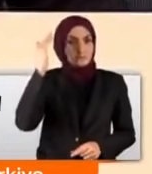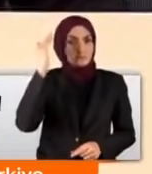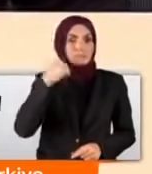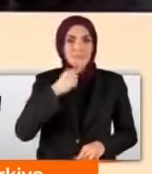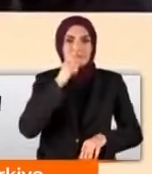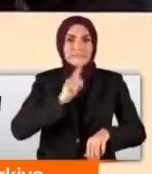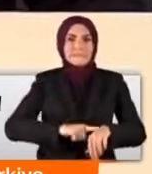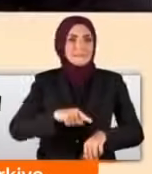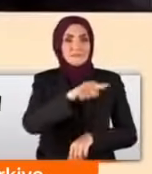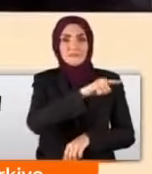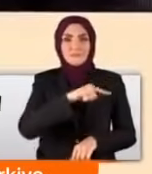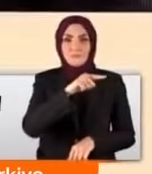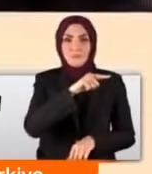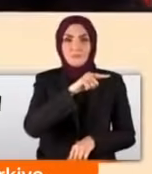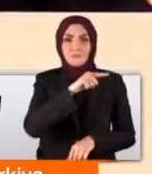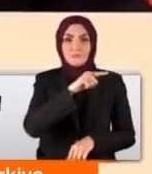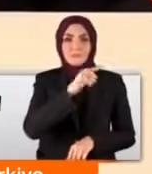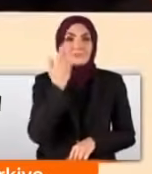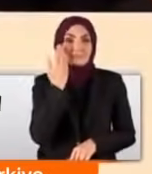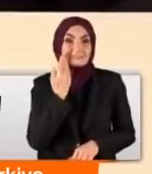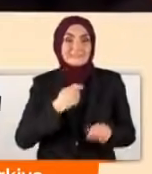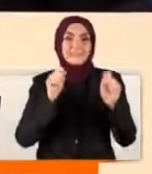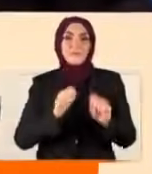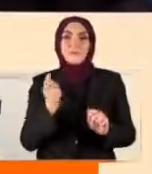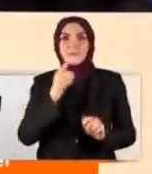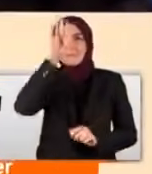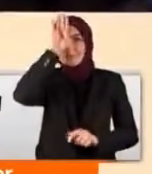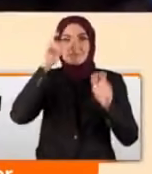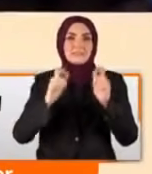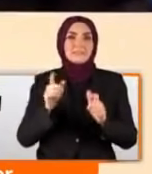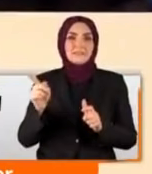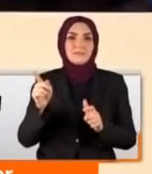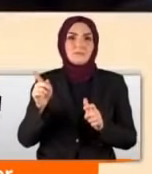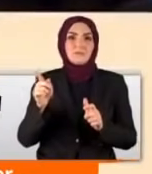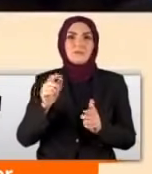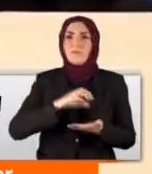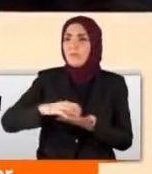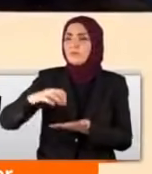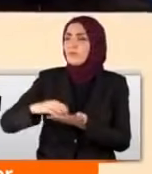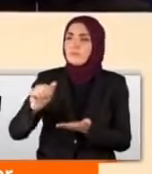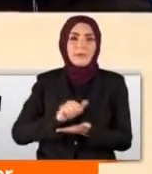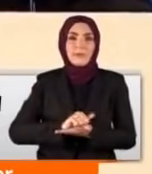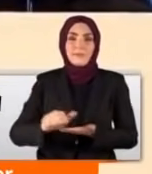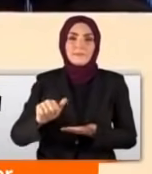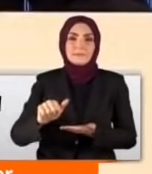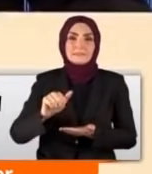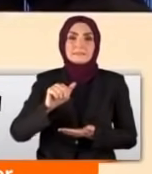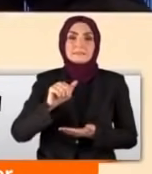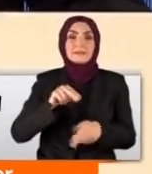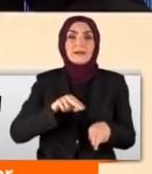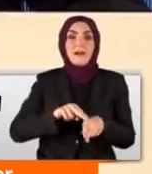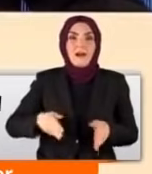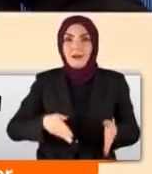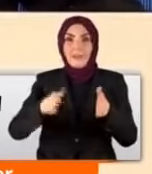ki şevk alacağı bir İstanbul. Her yönüyle. Ve Kanal İstanbul'u şehrimize